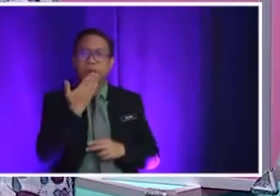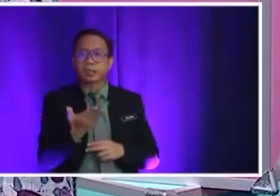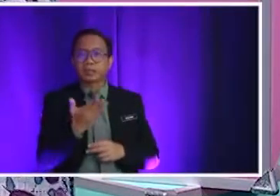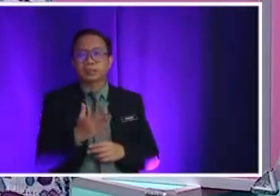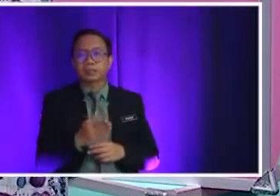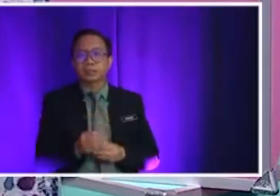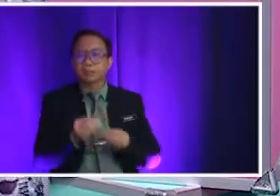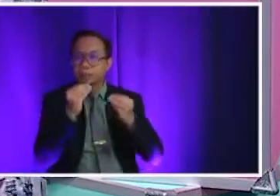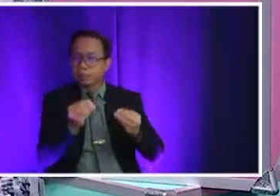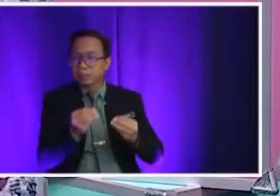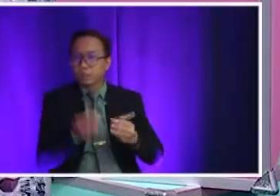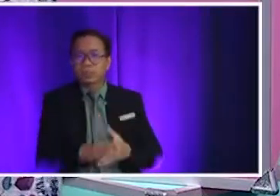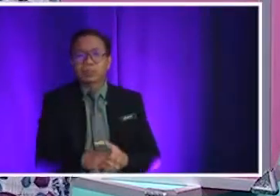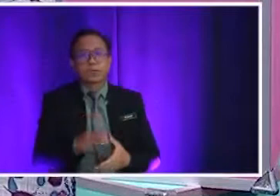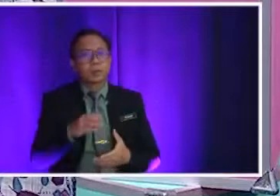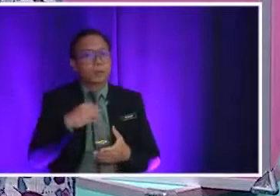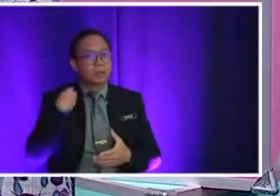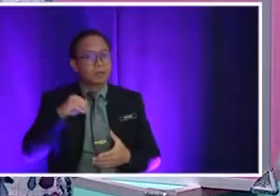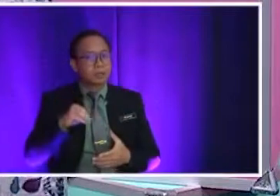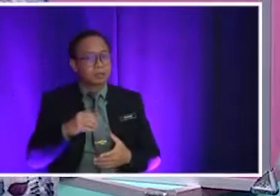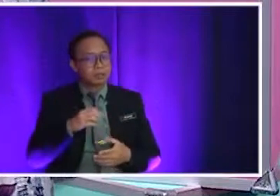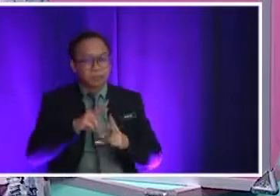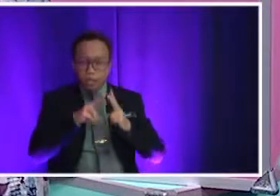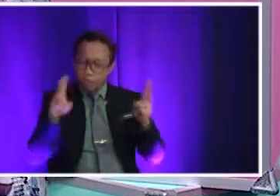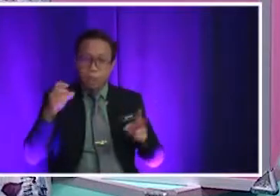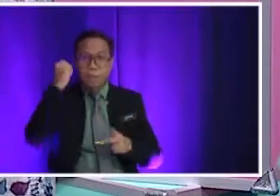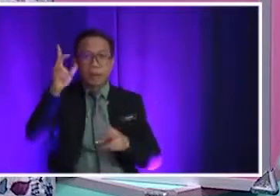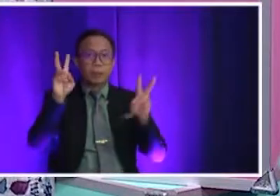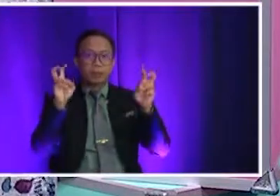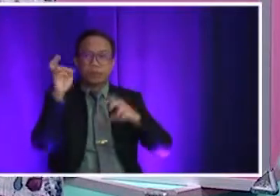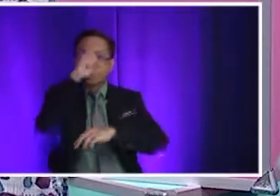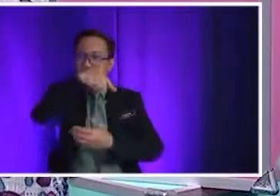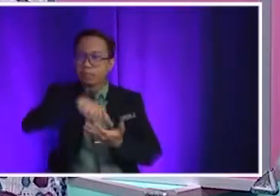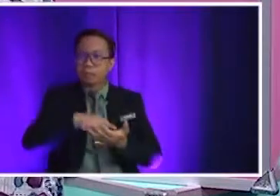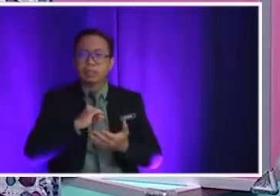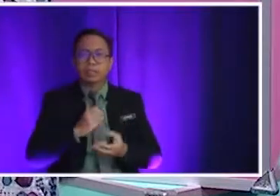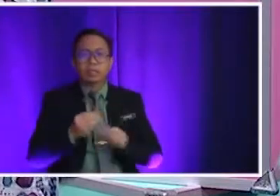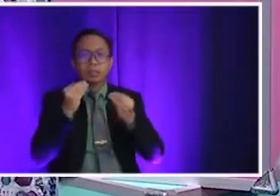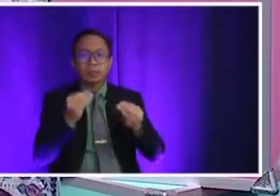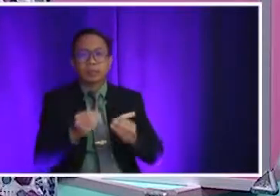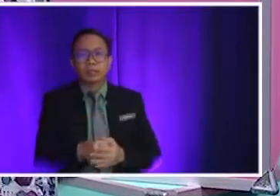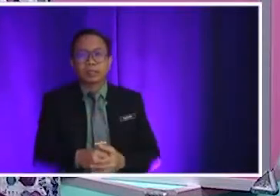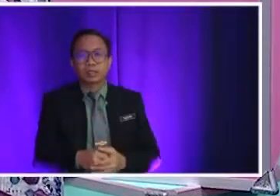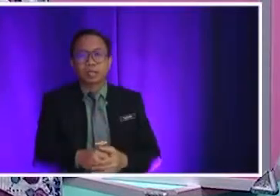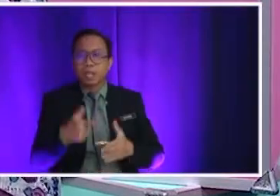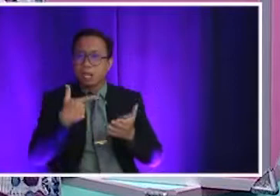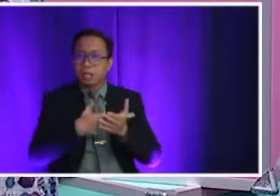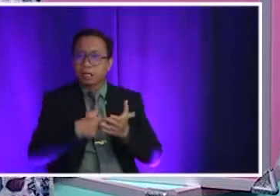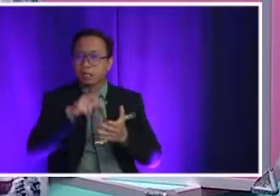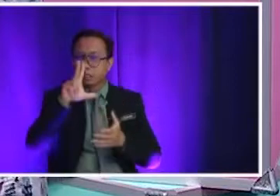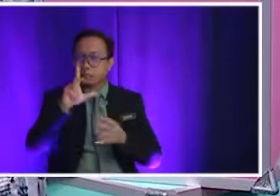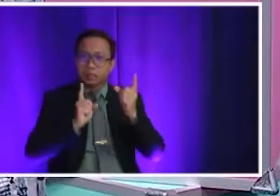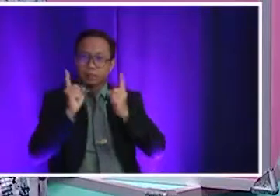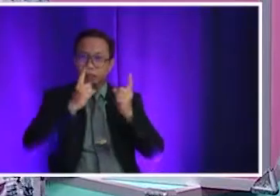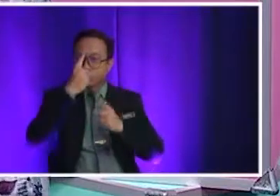kerana memberi kerjasama dan mereka sangat faham dengan tajuk pada hari ini selesai bagi extra tiga